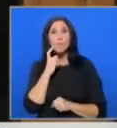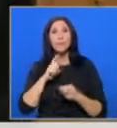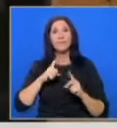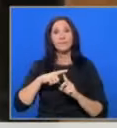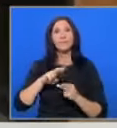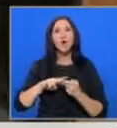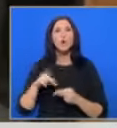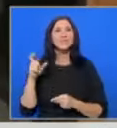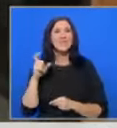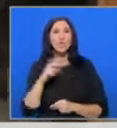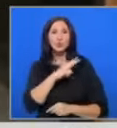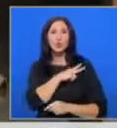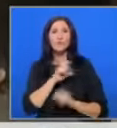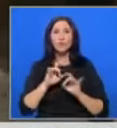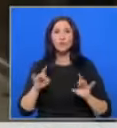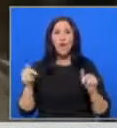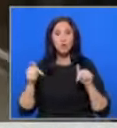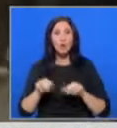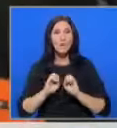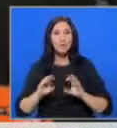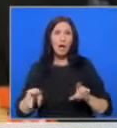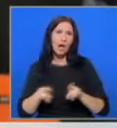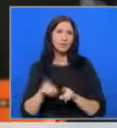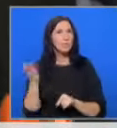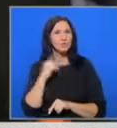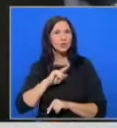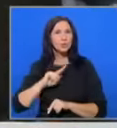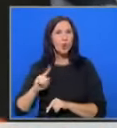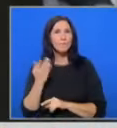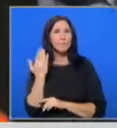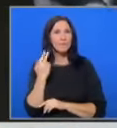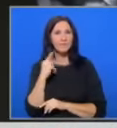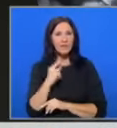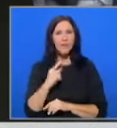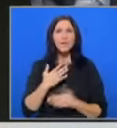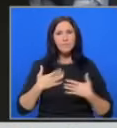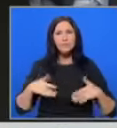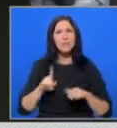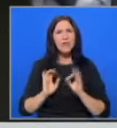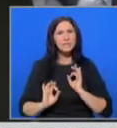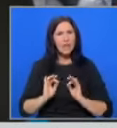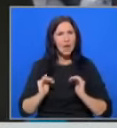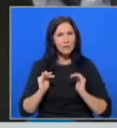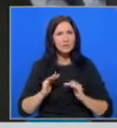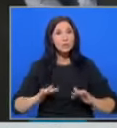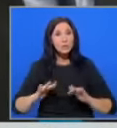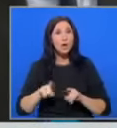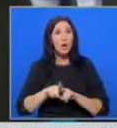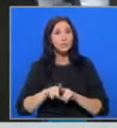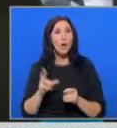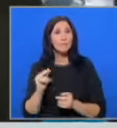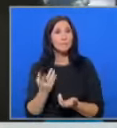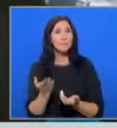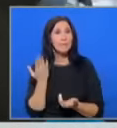на новините и актуалните предавания, какъвто беше допреди два дни. Набираме се в нестандартна ситуация, както каза преди няколко дни господин Борисов, за